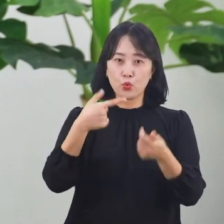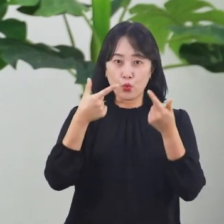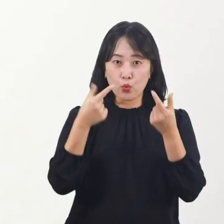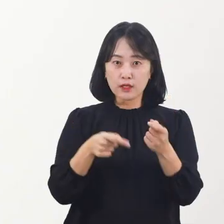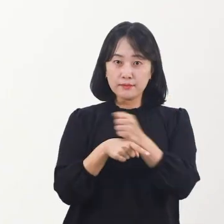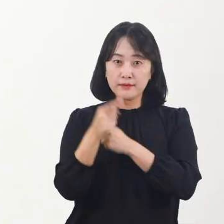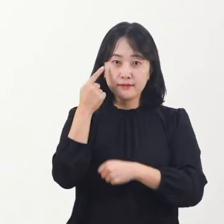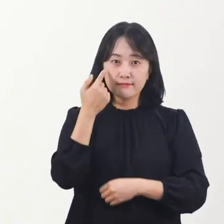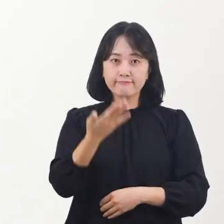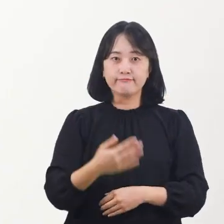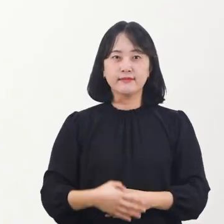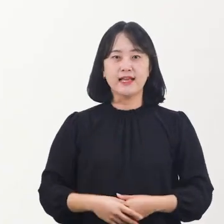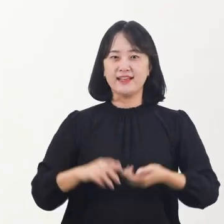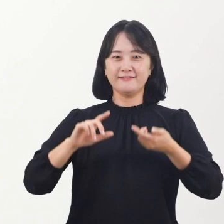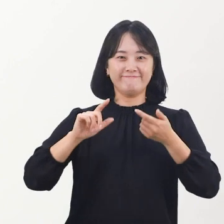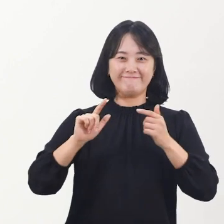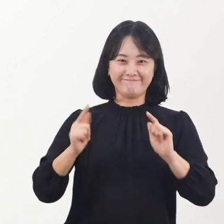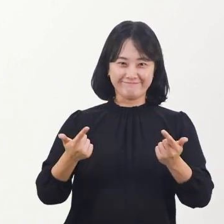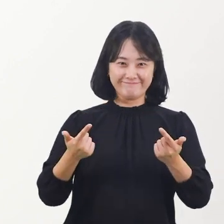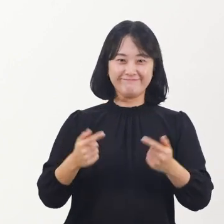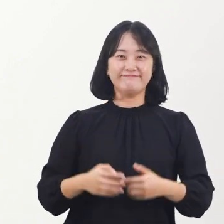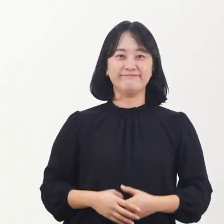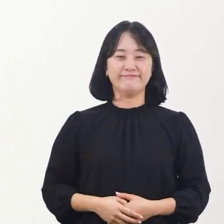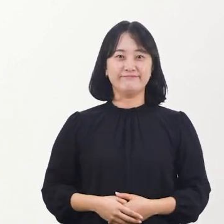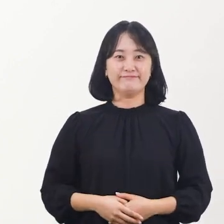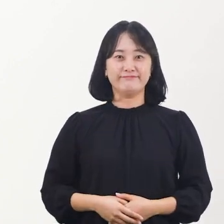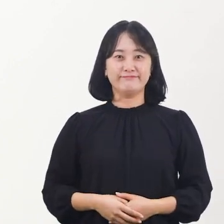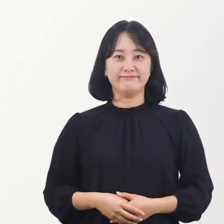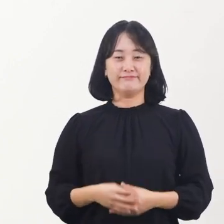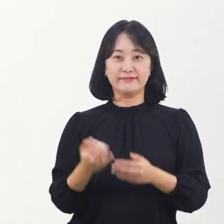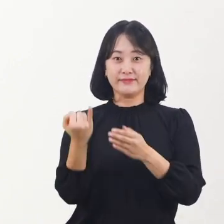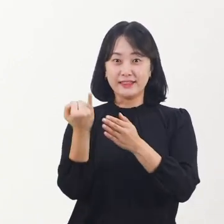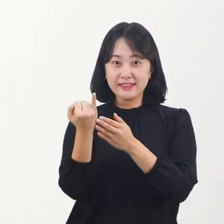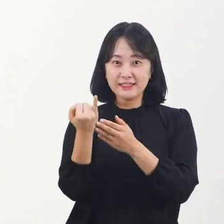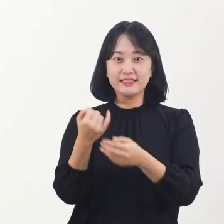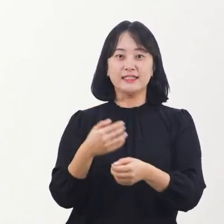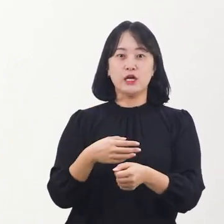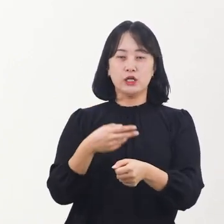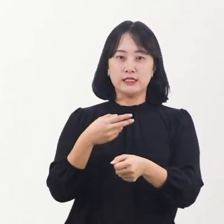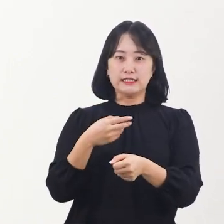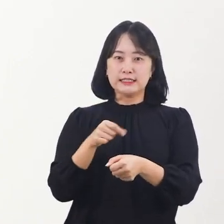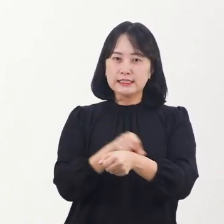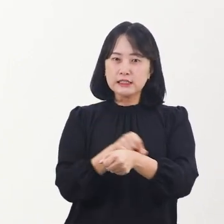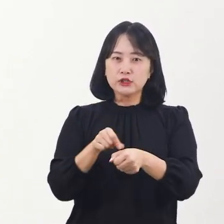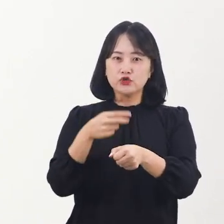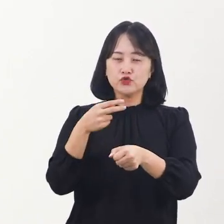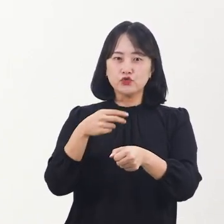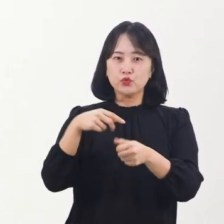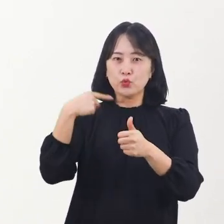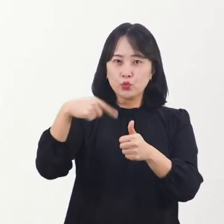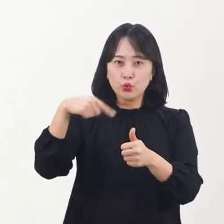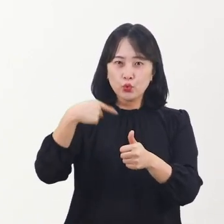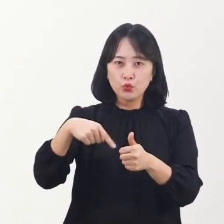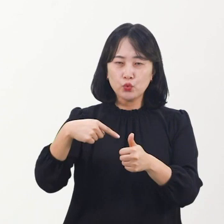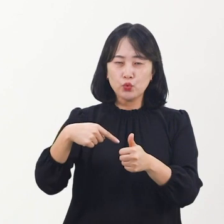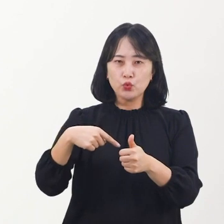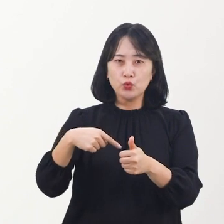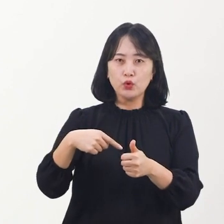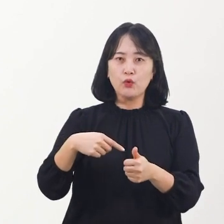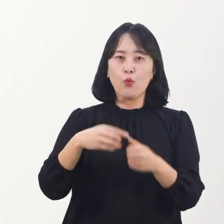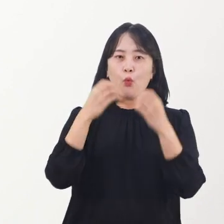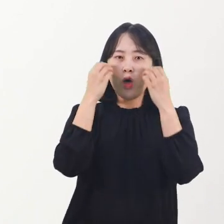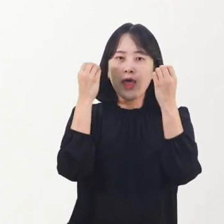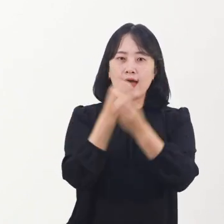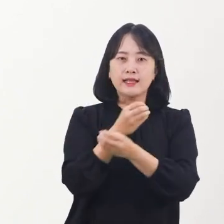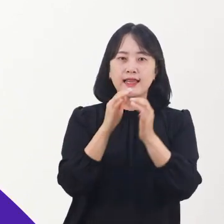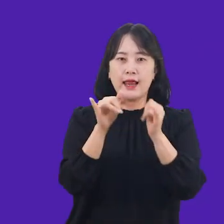개념일까요? 아닙니다. 아나운서님처럼 특수교육을 대안교육이나 특목고 등에서 이루어지는 교육으로 오해하는